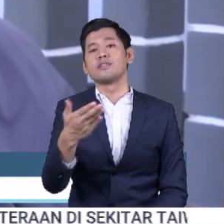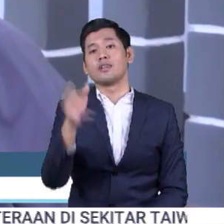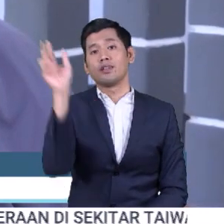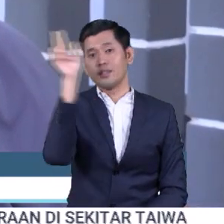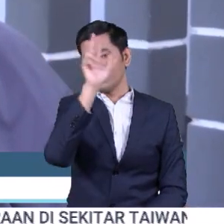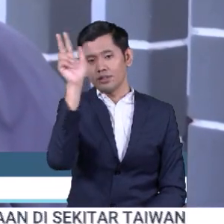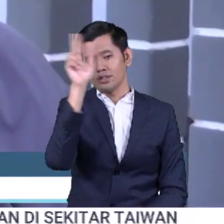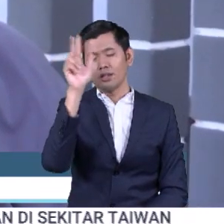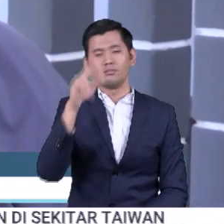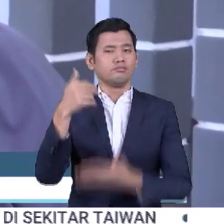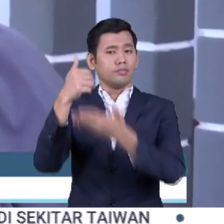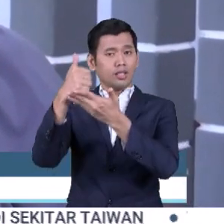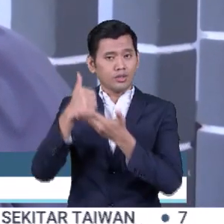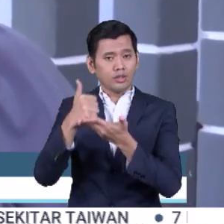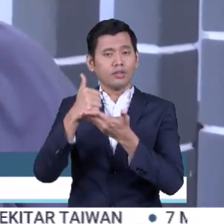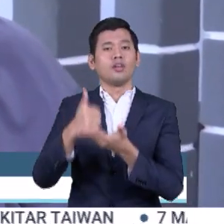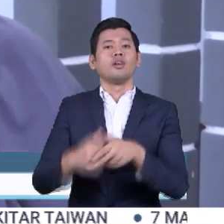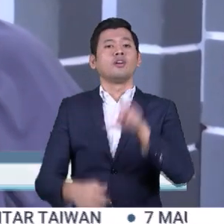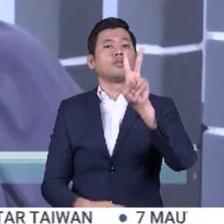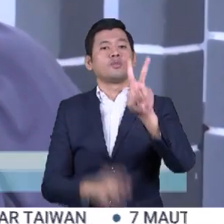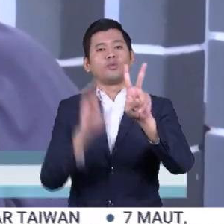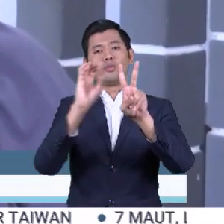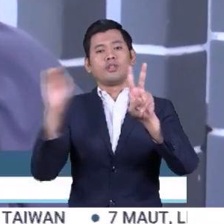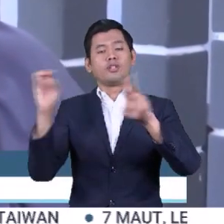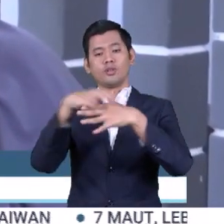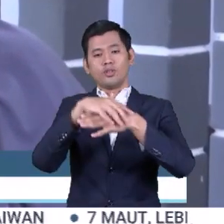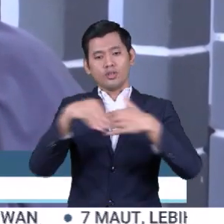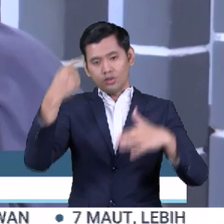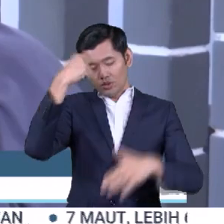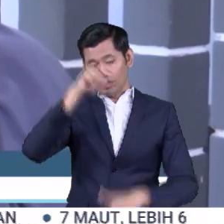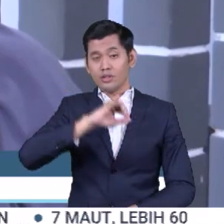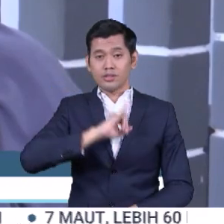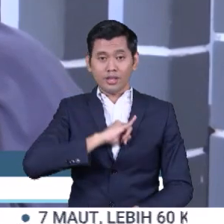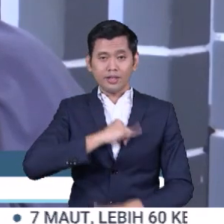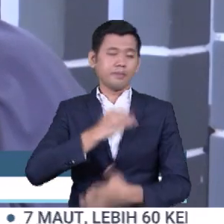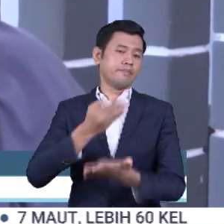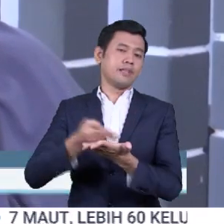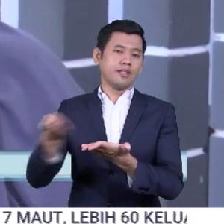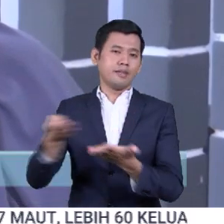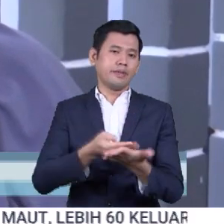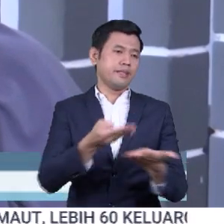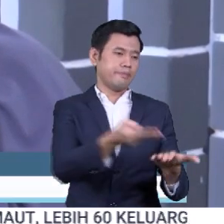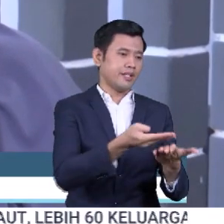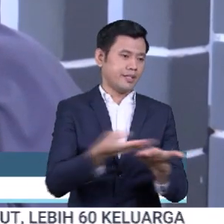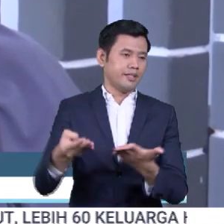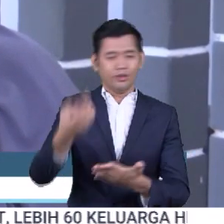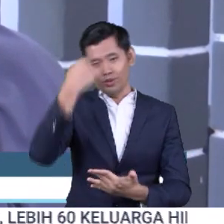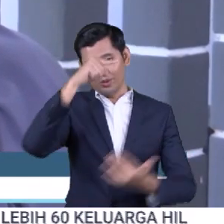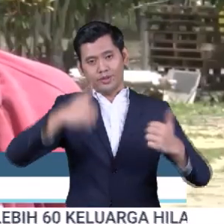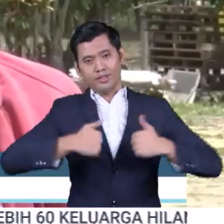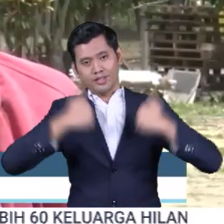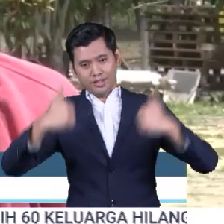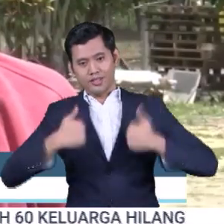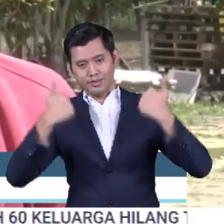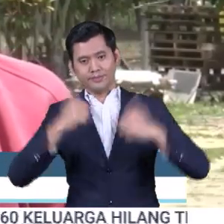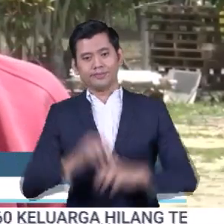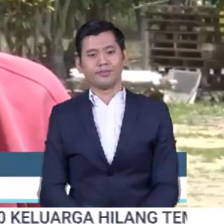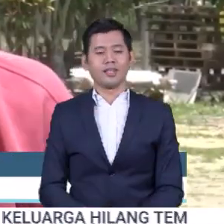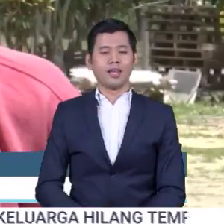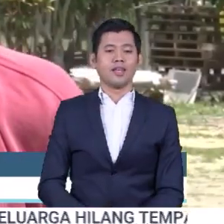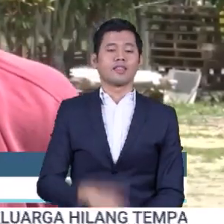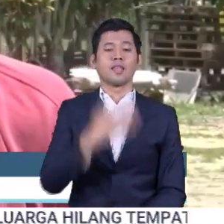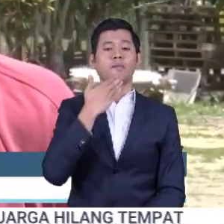pada kerajaan yang bagi bantuan 200 Ringgit untuk belanja untuk hari raya ini terima